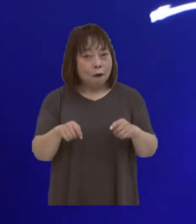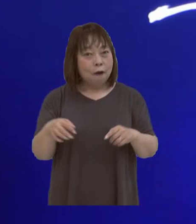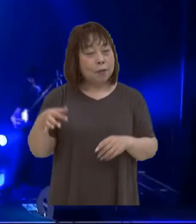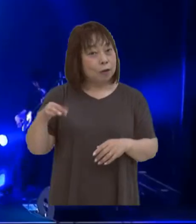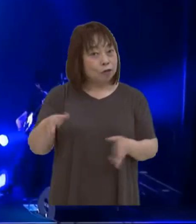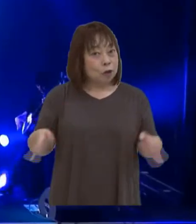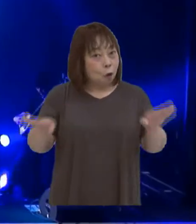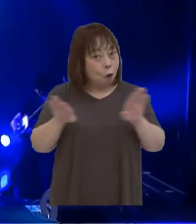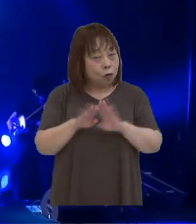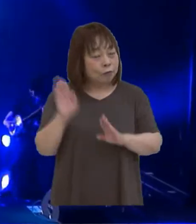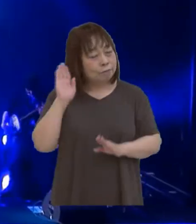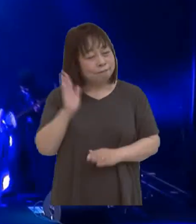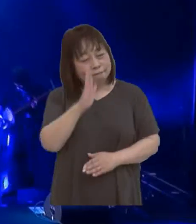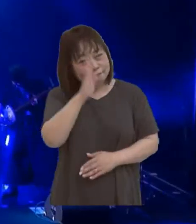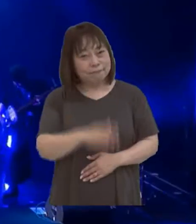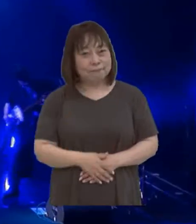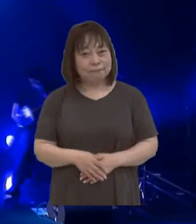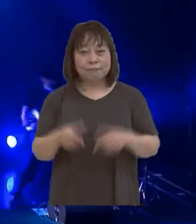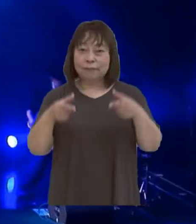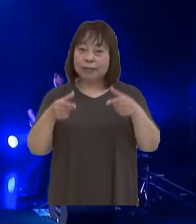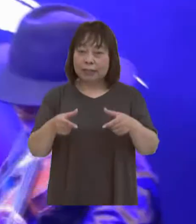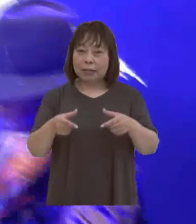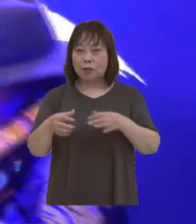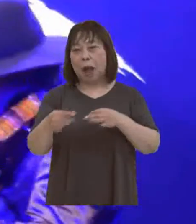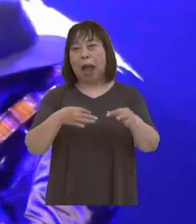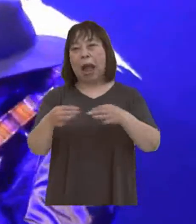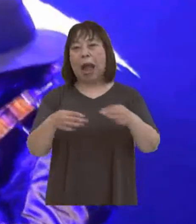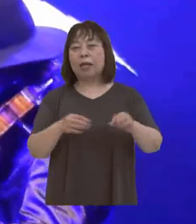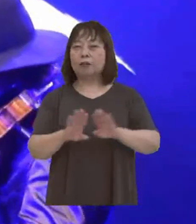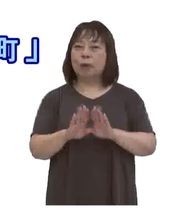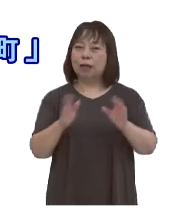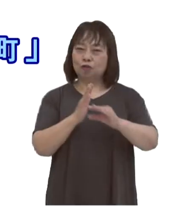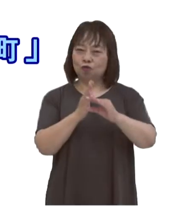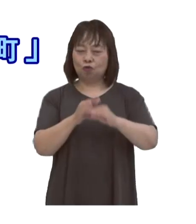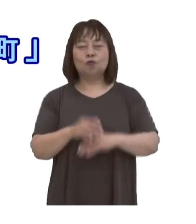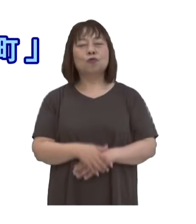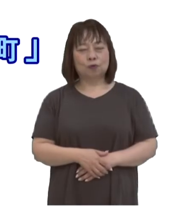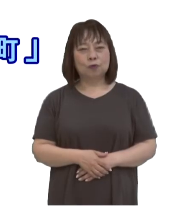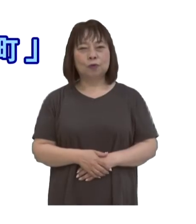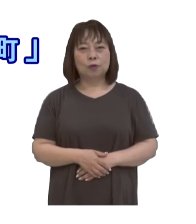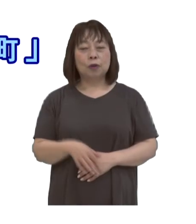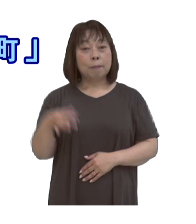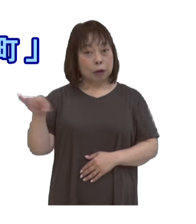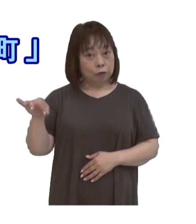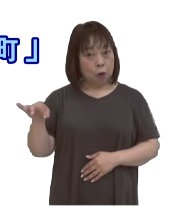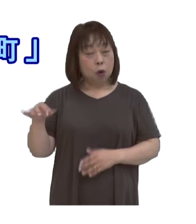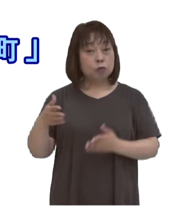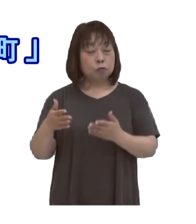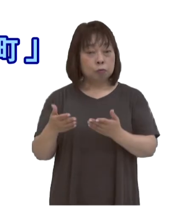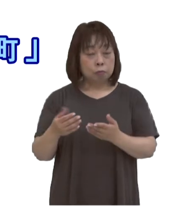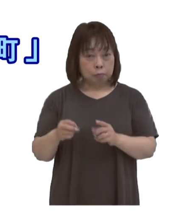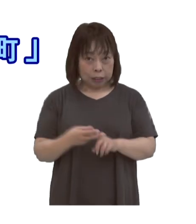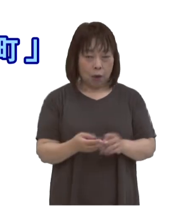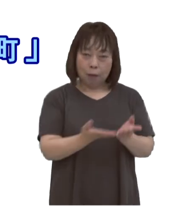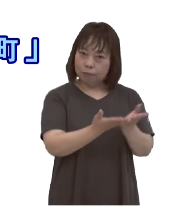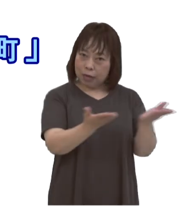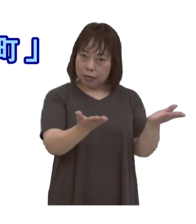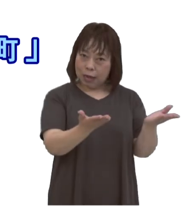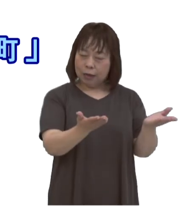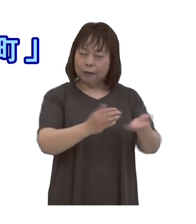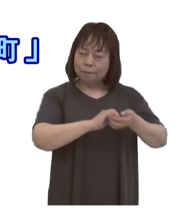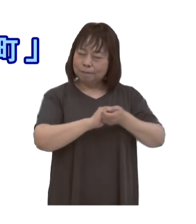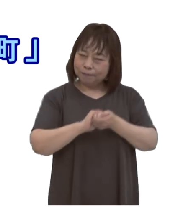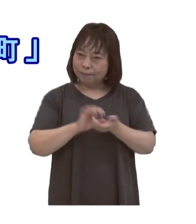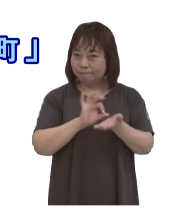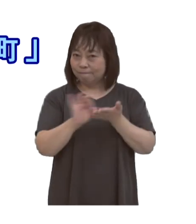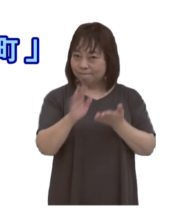ませんか？チケットは好評発売中です。ヴェルディホールまたはプレイガイドでぜ